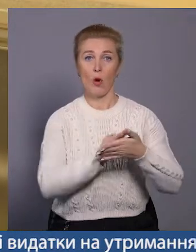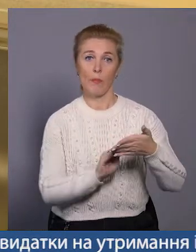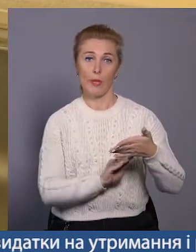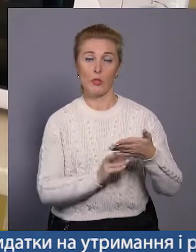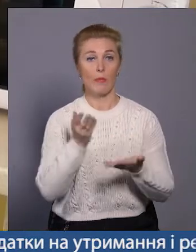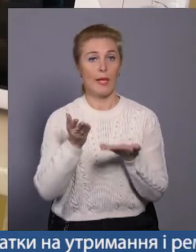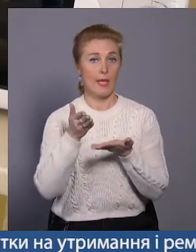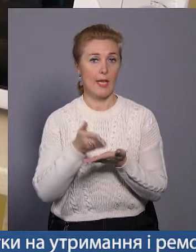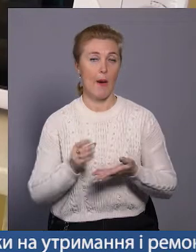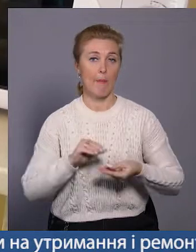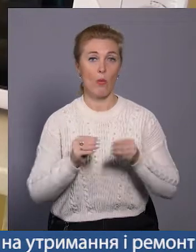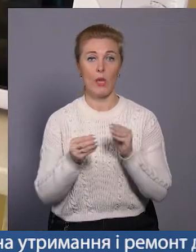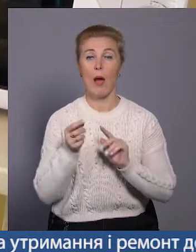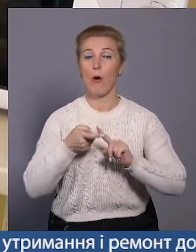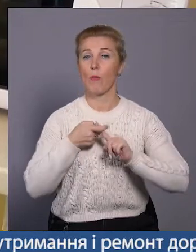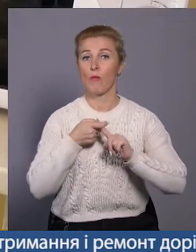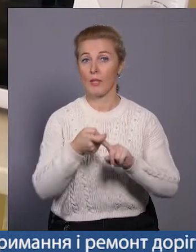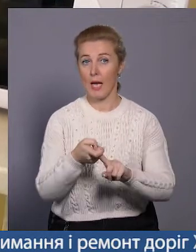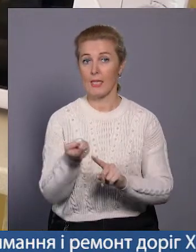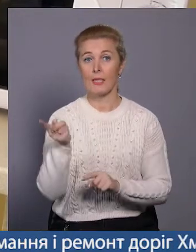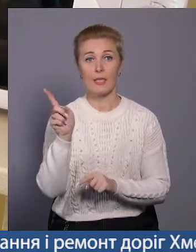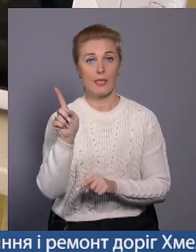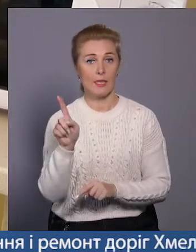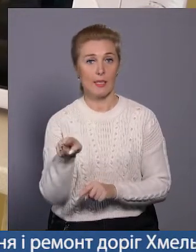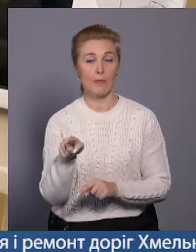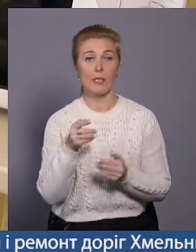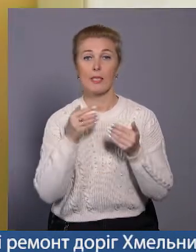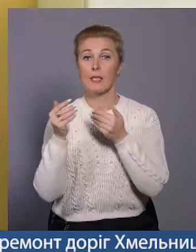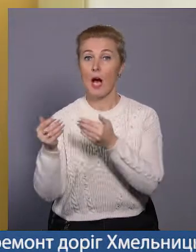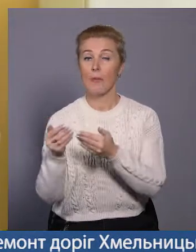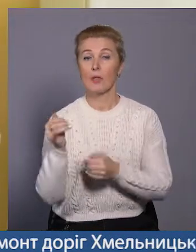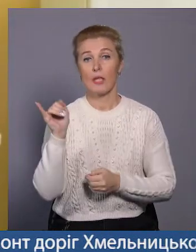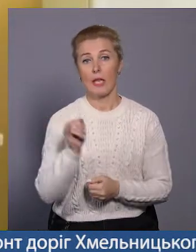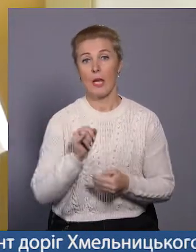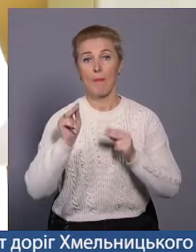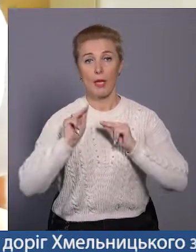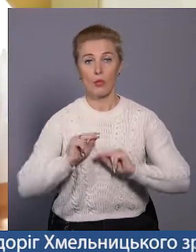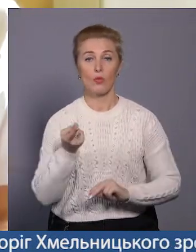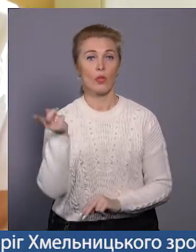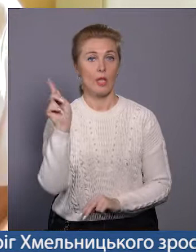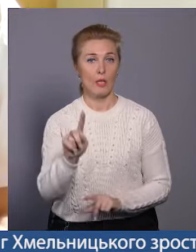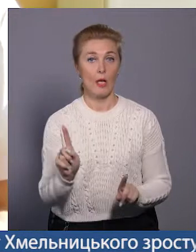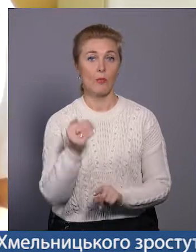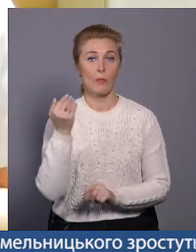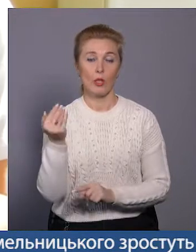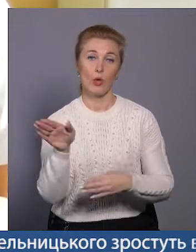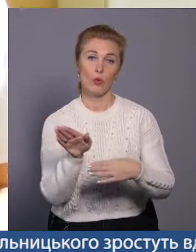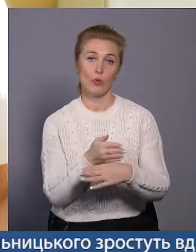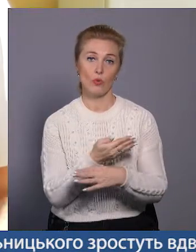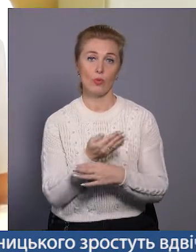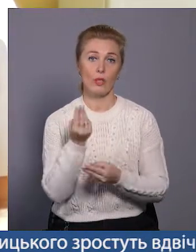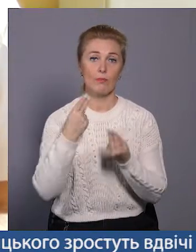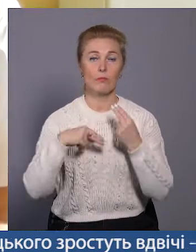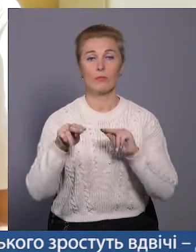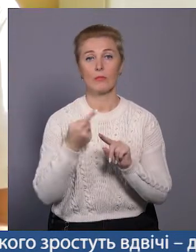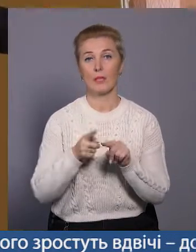є проблеми, пов'язані з даним запитом, і працюємо вже над тим, щоб їх усунути і